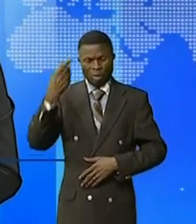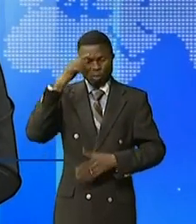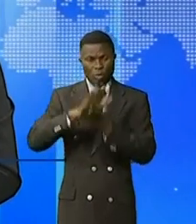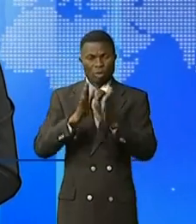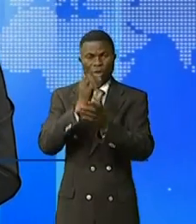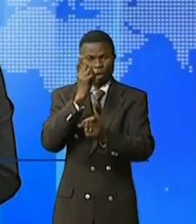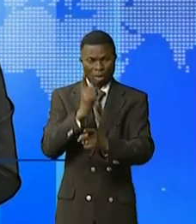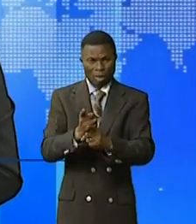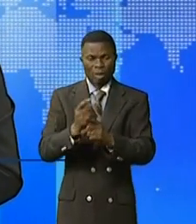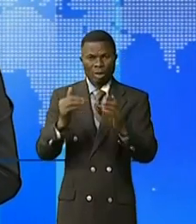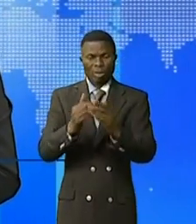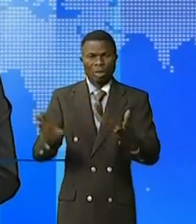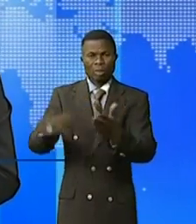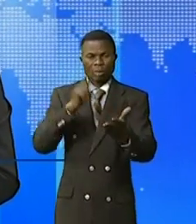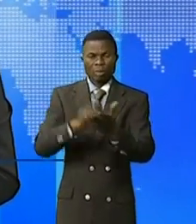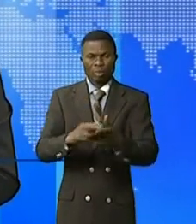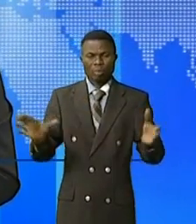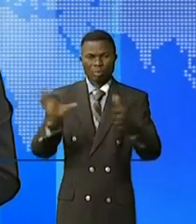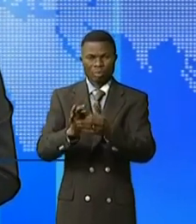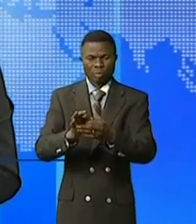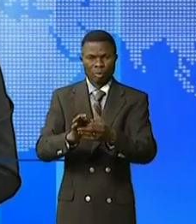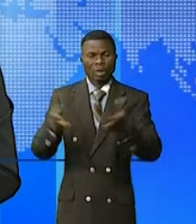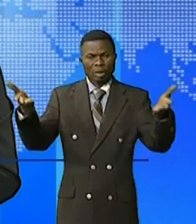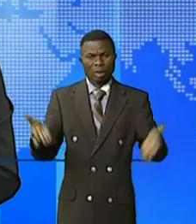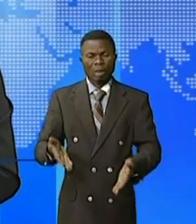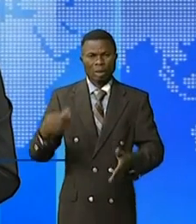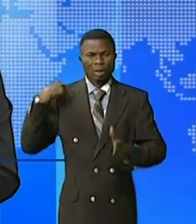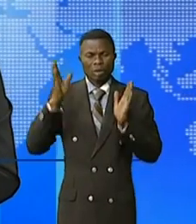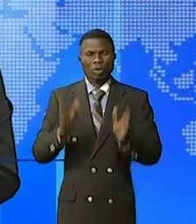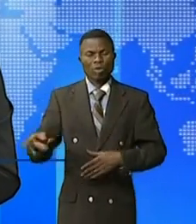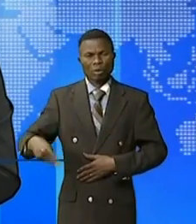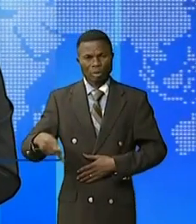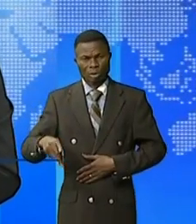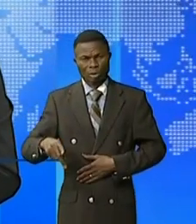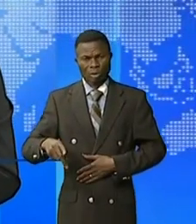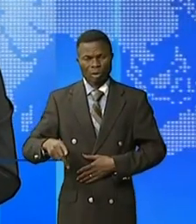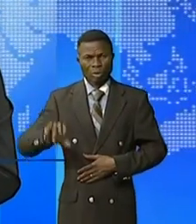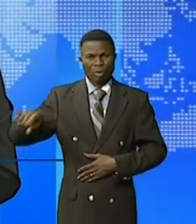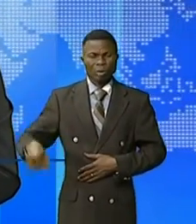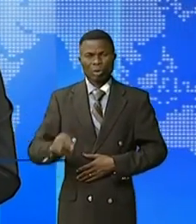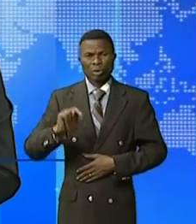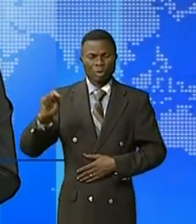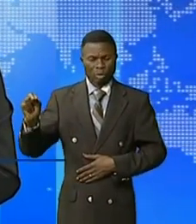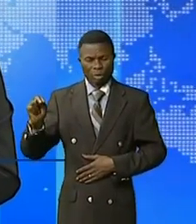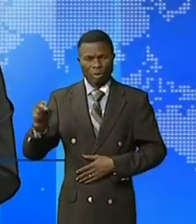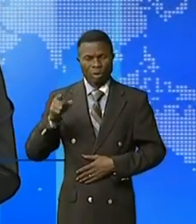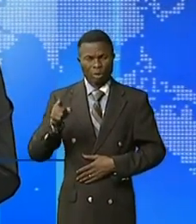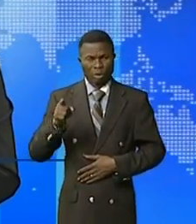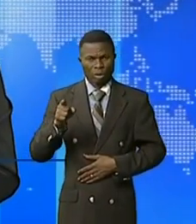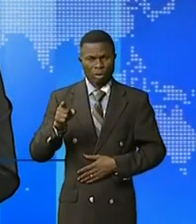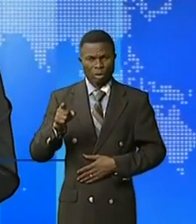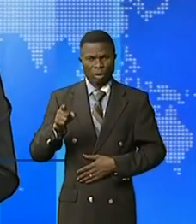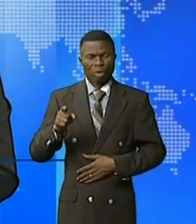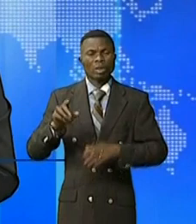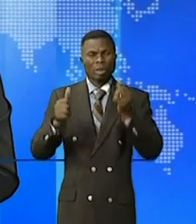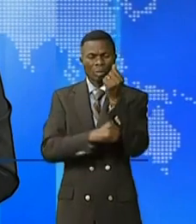un pacte de réconciliation a été signé en présence du gouverneur de province Jean-Claude Mabenze qui les a exhortés